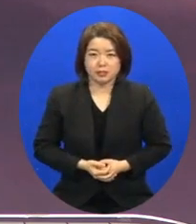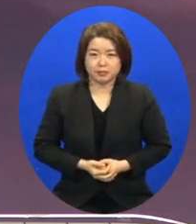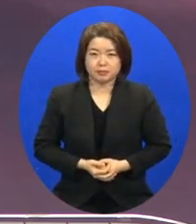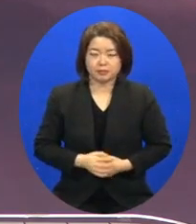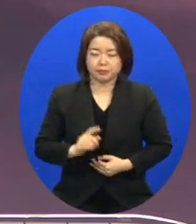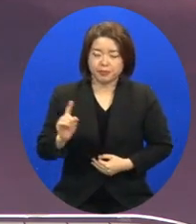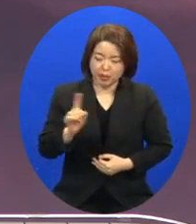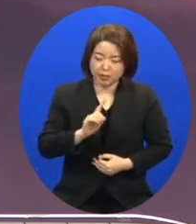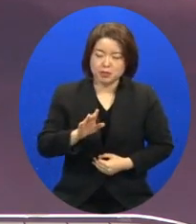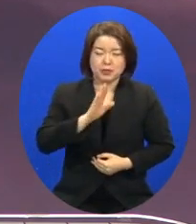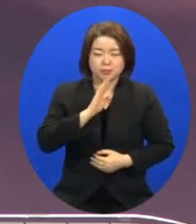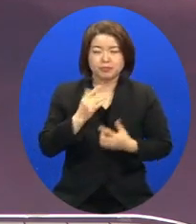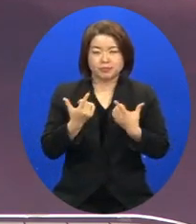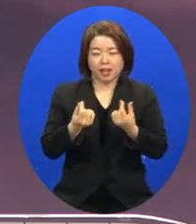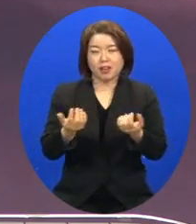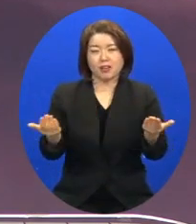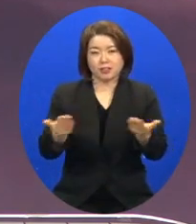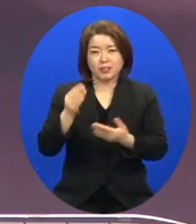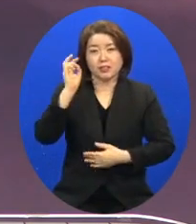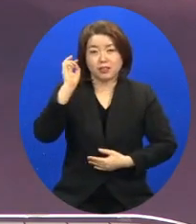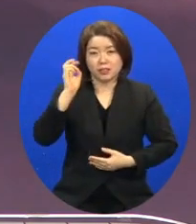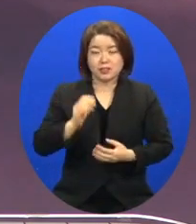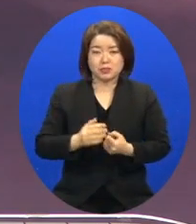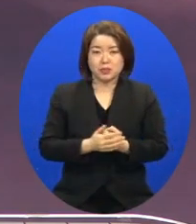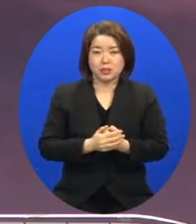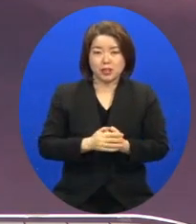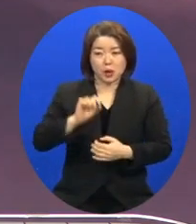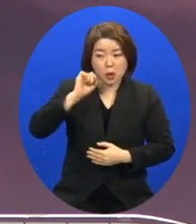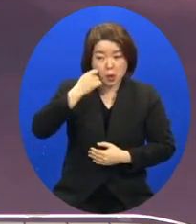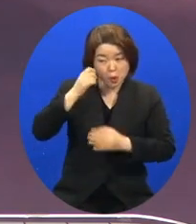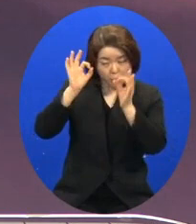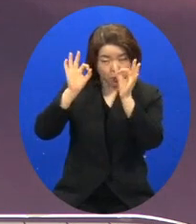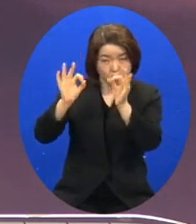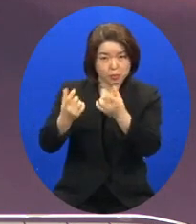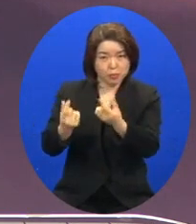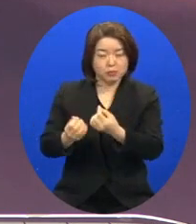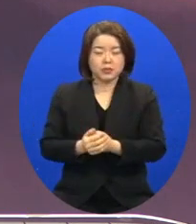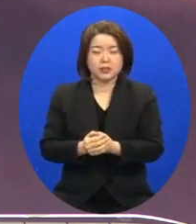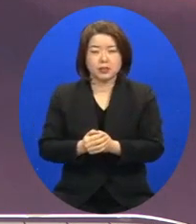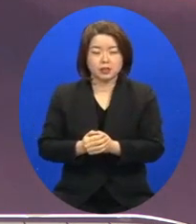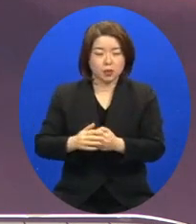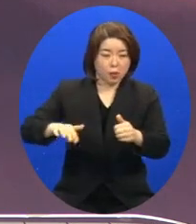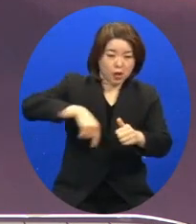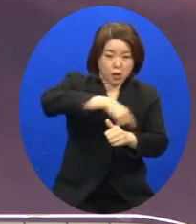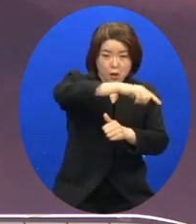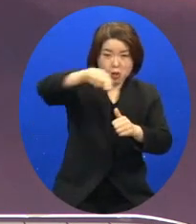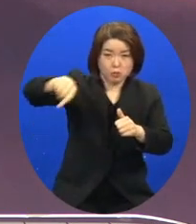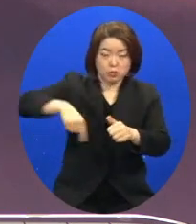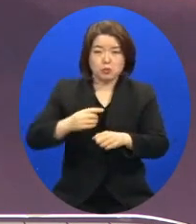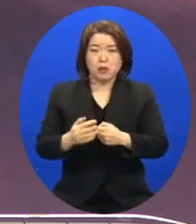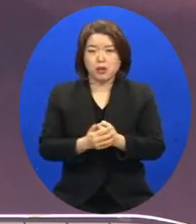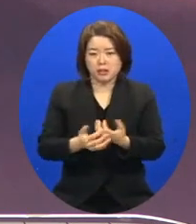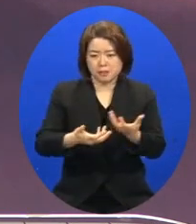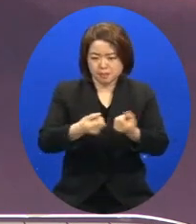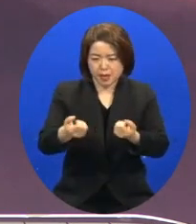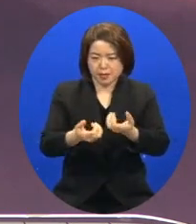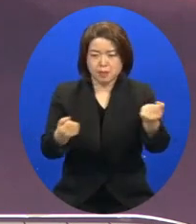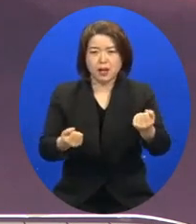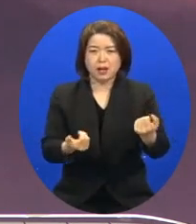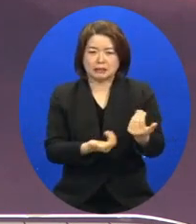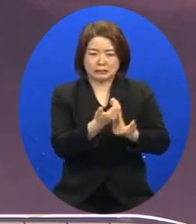어쩌면 당연한 일인지도 모릅니다. 불가능해 보입니다. 워낙 우리 주변에는 갈라지는 일, 싸우는